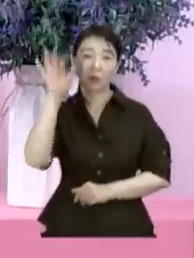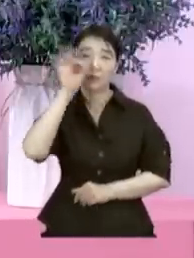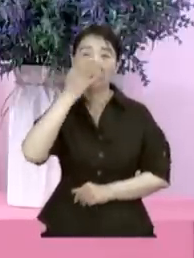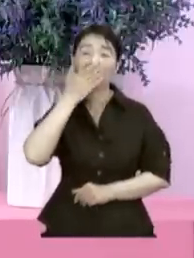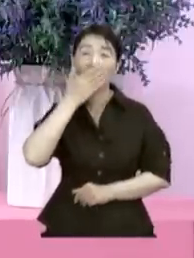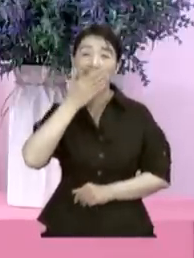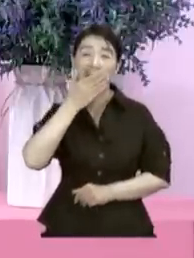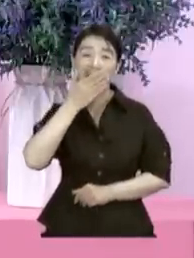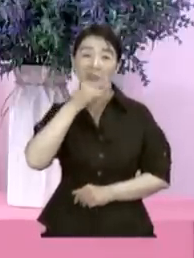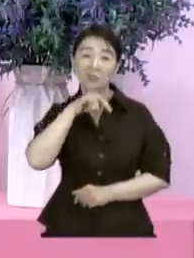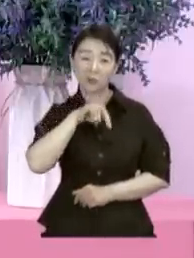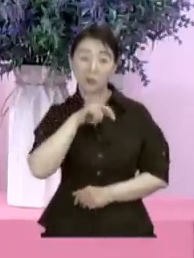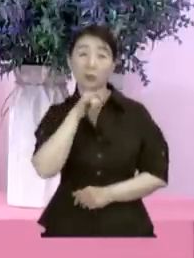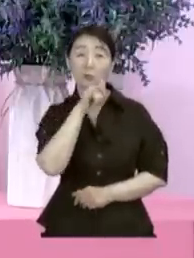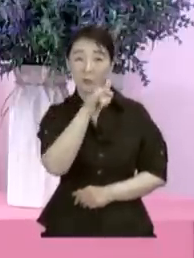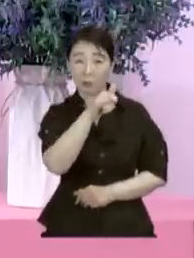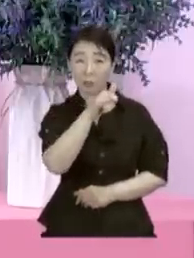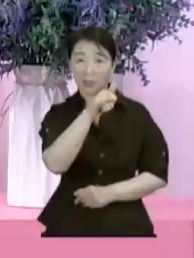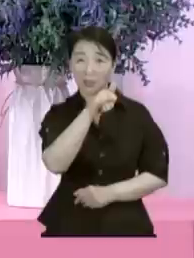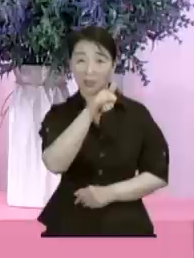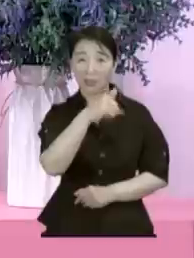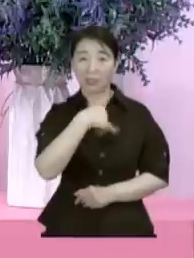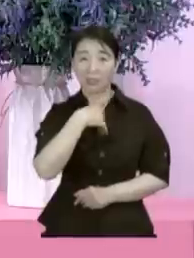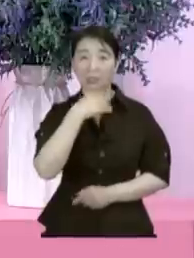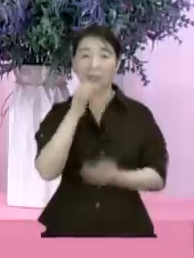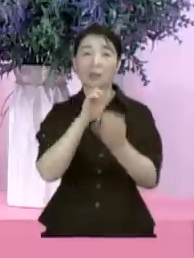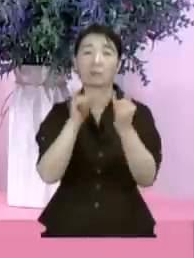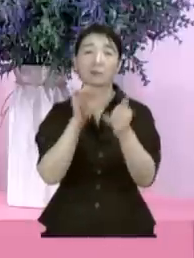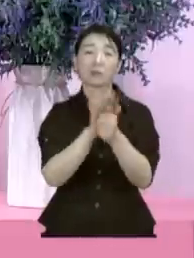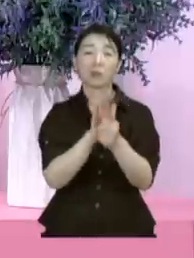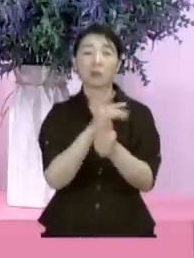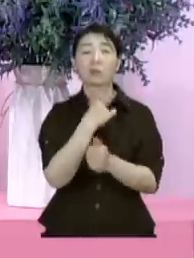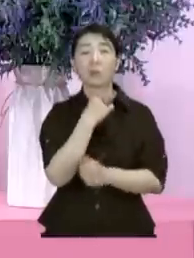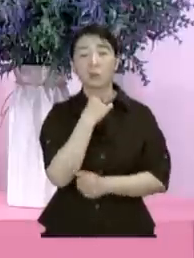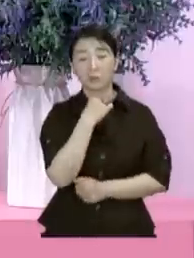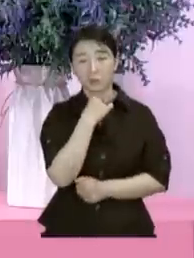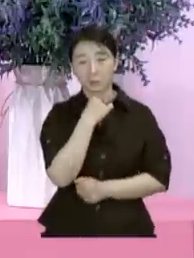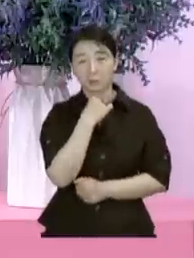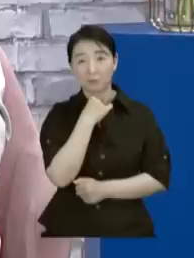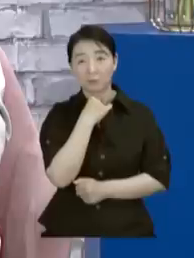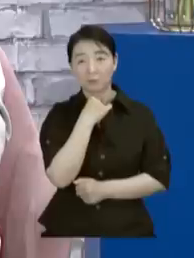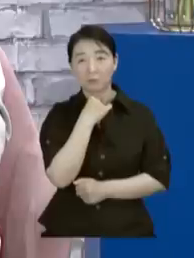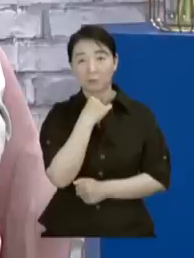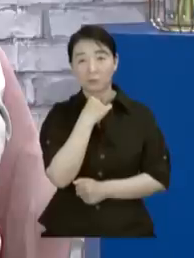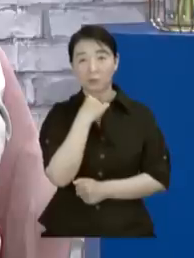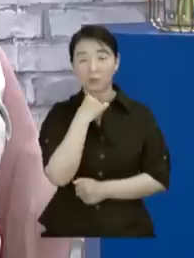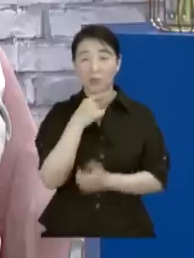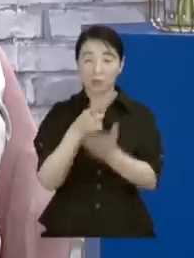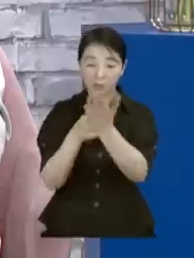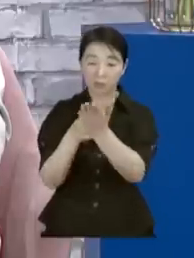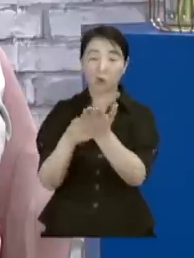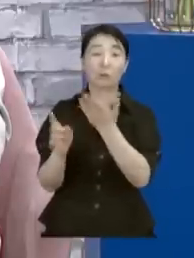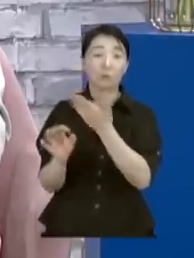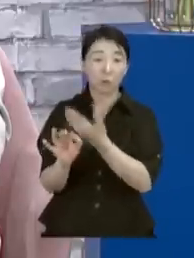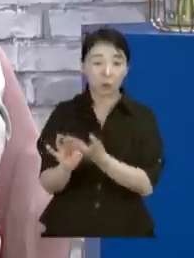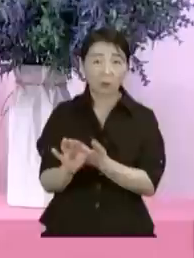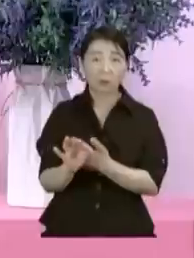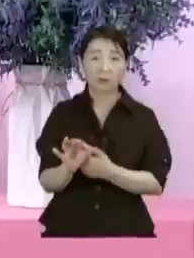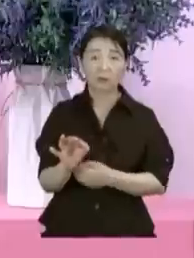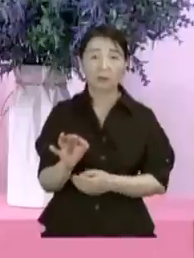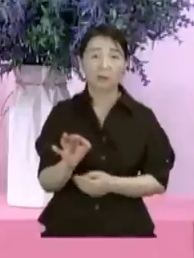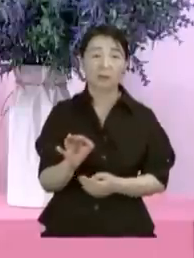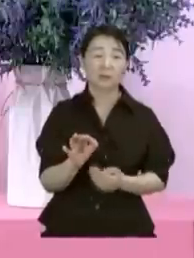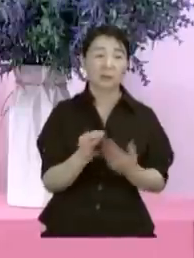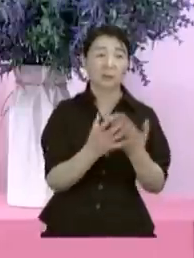찾으시면 거기다 전화해서 제가 탈북민을 도와드리는 정책 도우미를 하고 싶습니다. 하면은